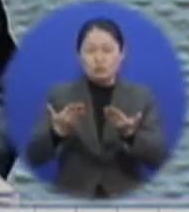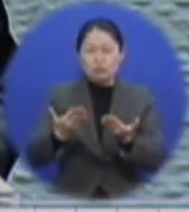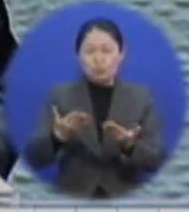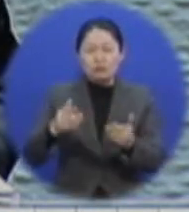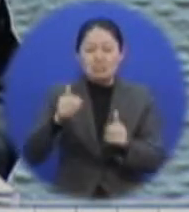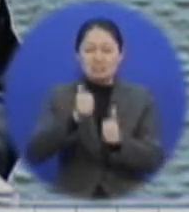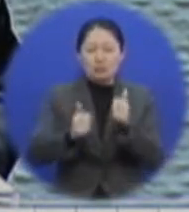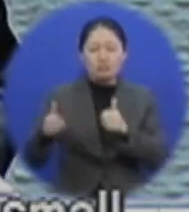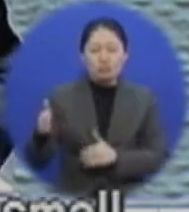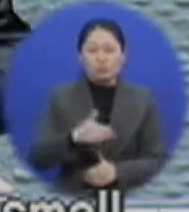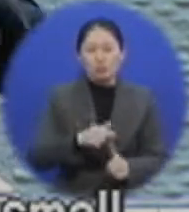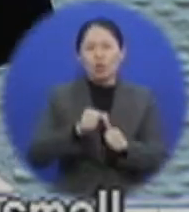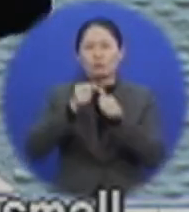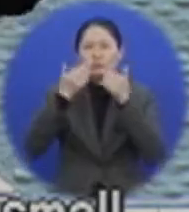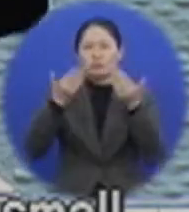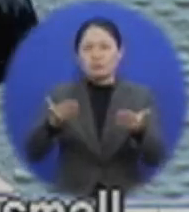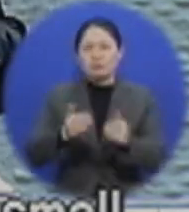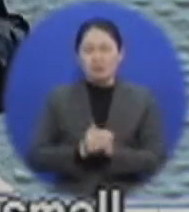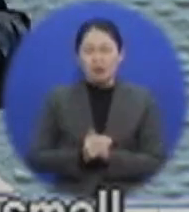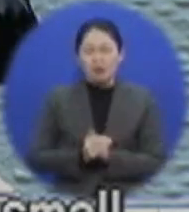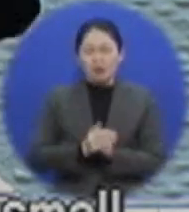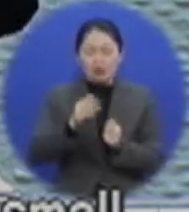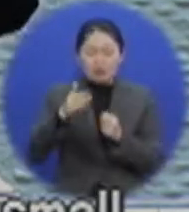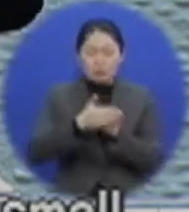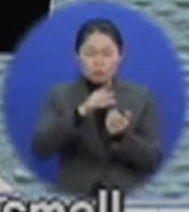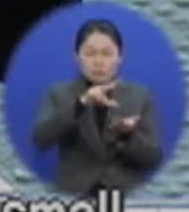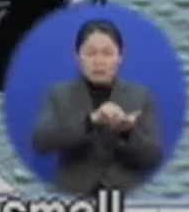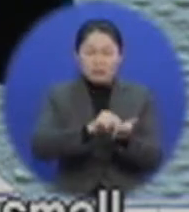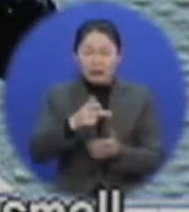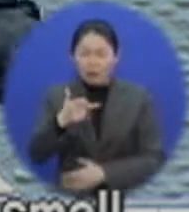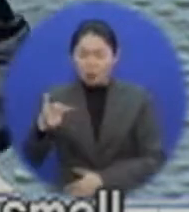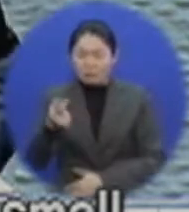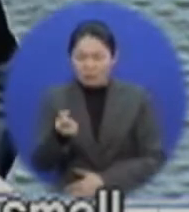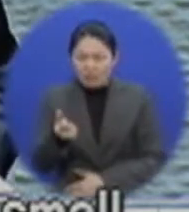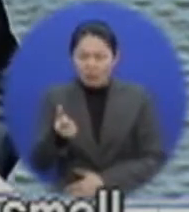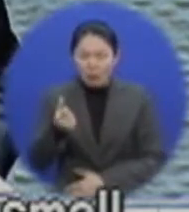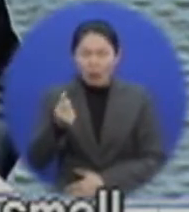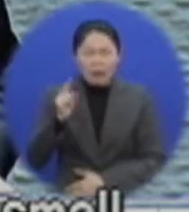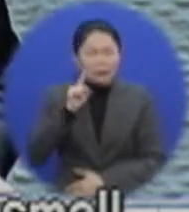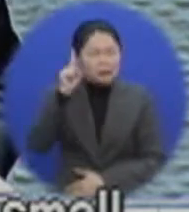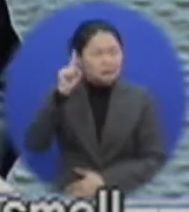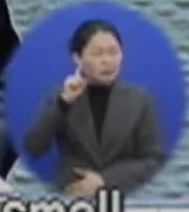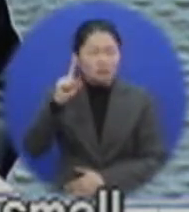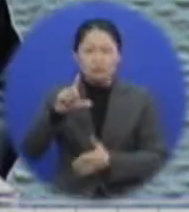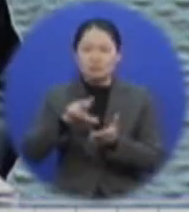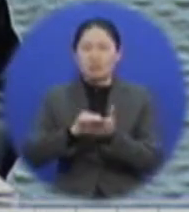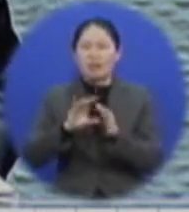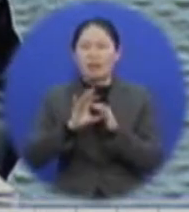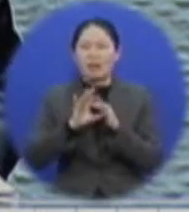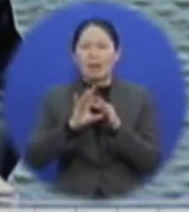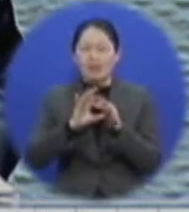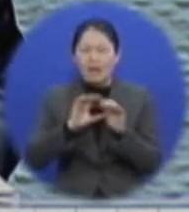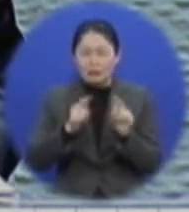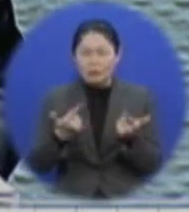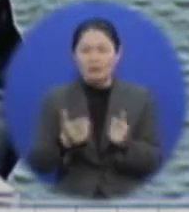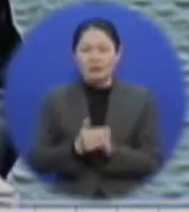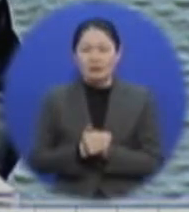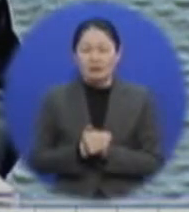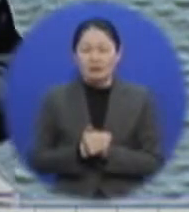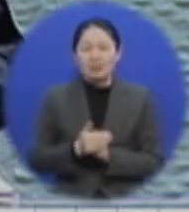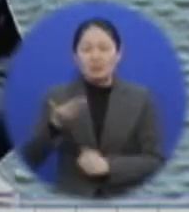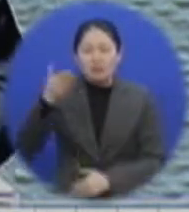주십니다 그래서 문제가 크냐 작은 야 하는 것은 더 이상 신경 쓸 문제도 아닙니다 그런데